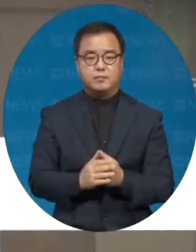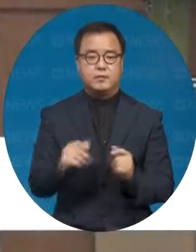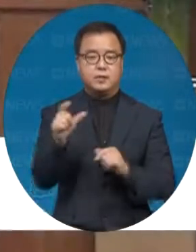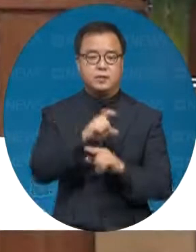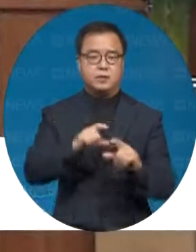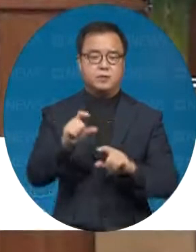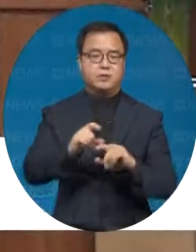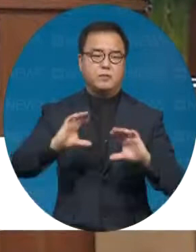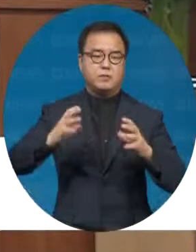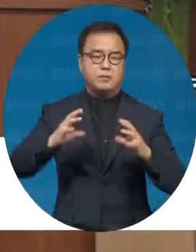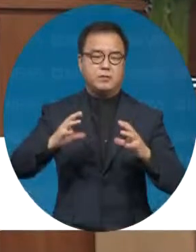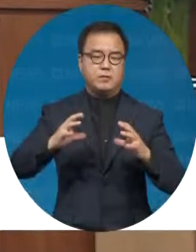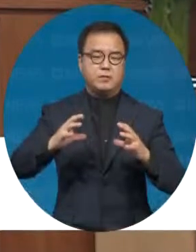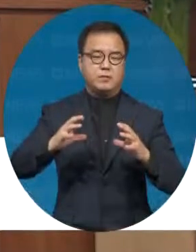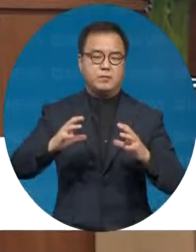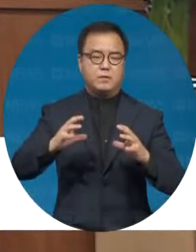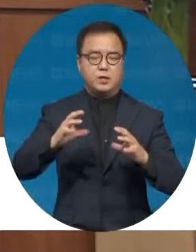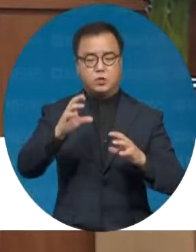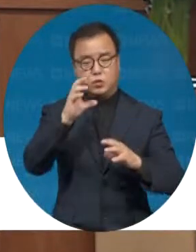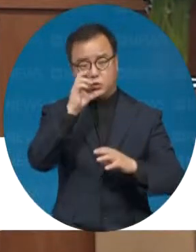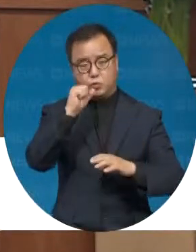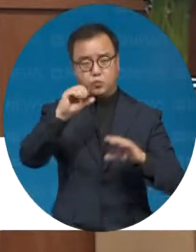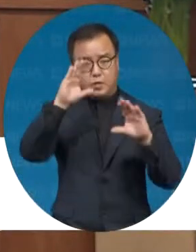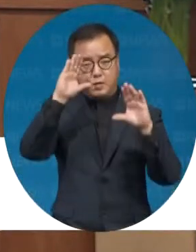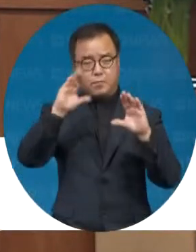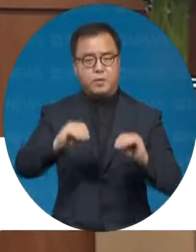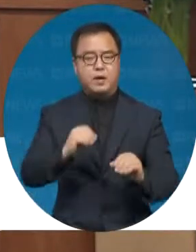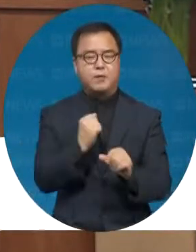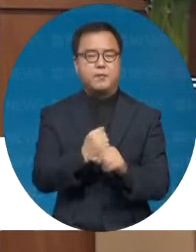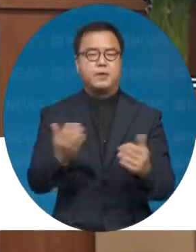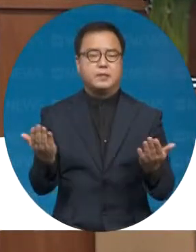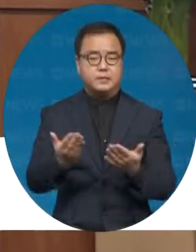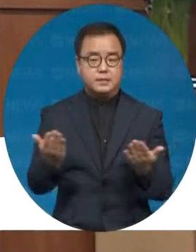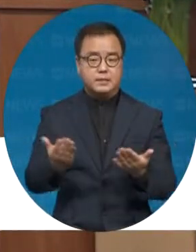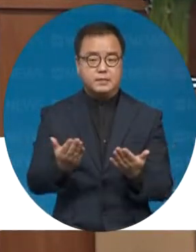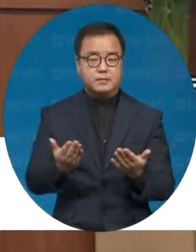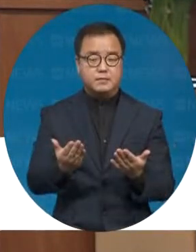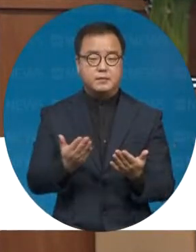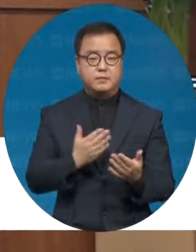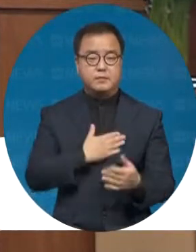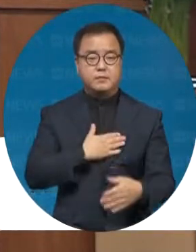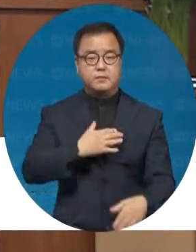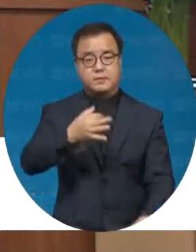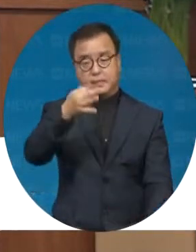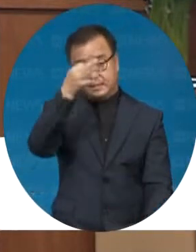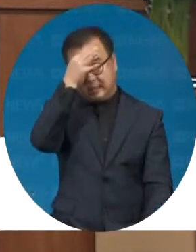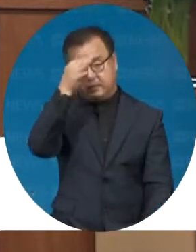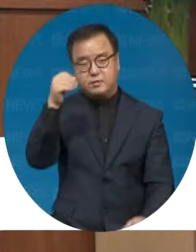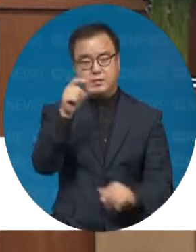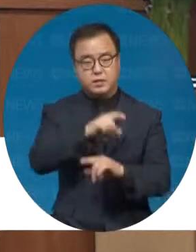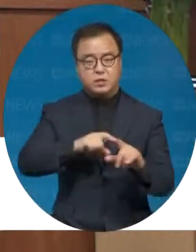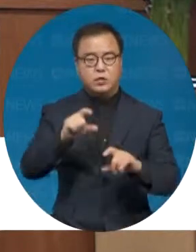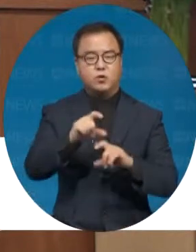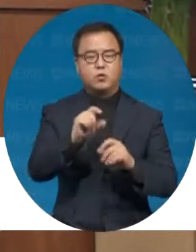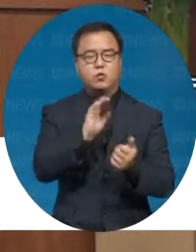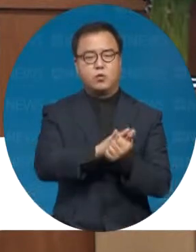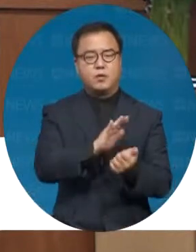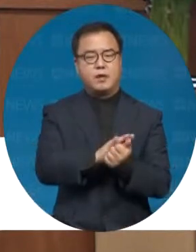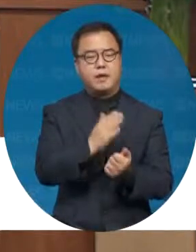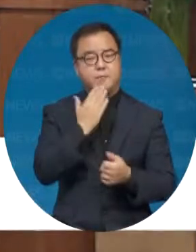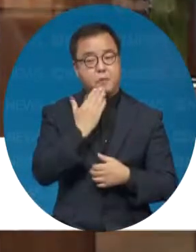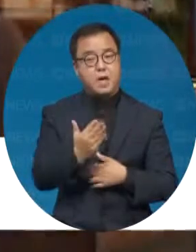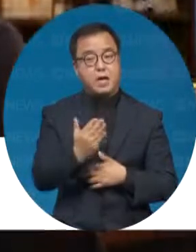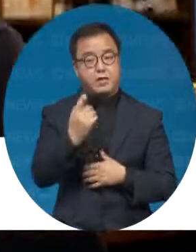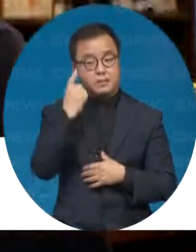세상을 낫게 하는 것에 일에 저의 재능을 좀 도움이 될 수 있지 않을까